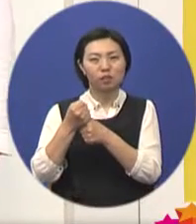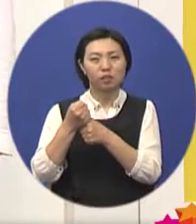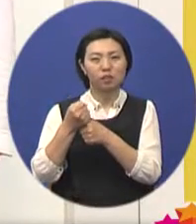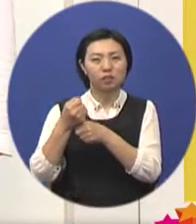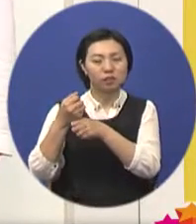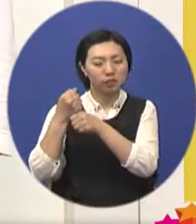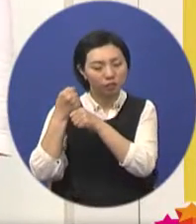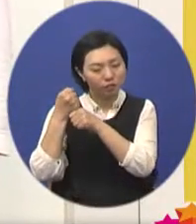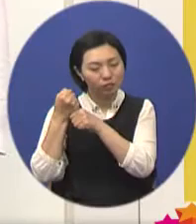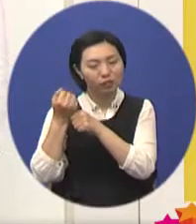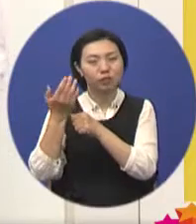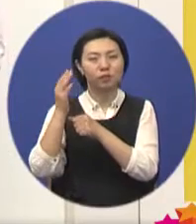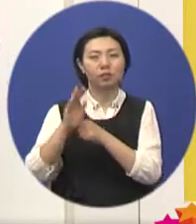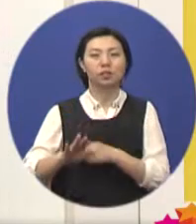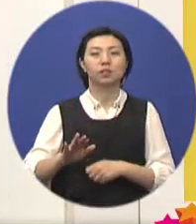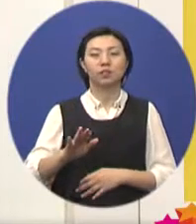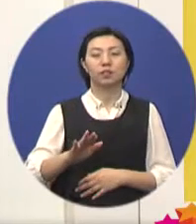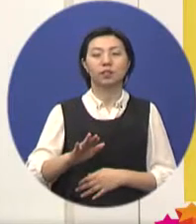매달려봐도